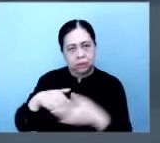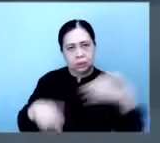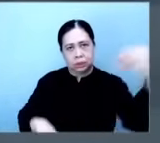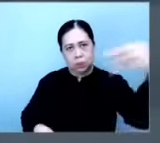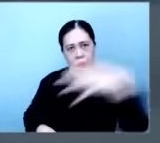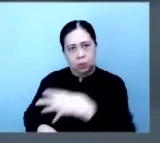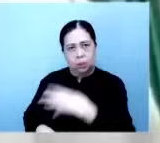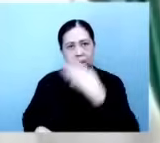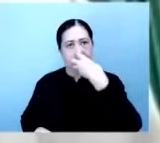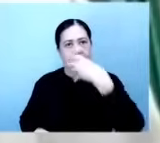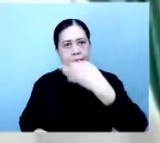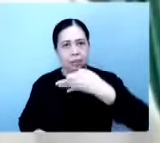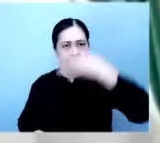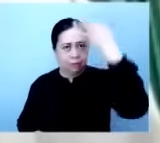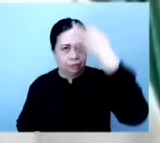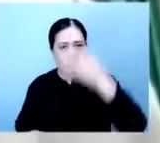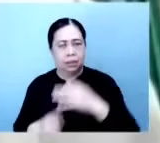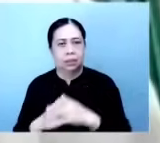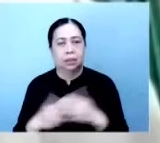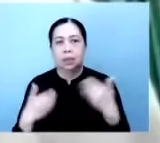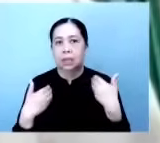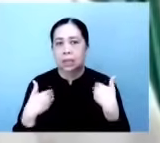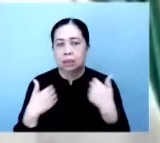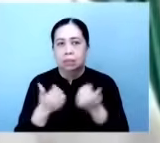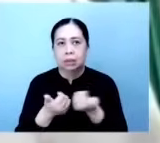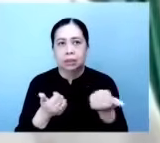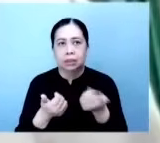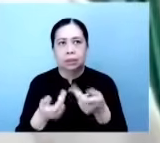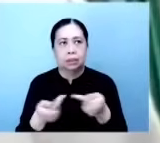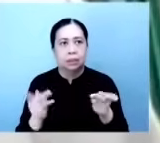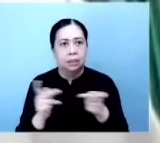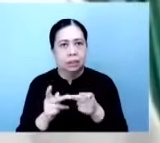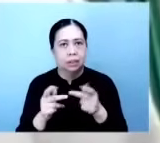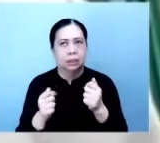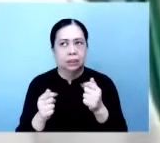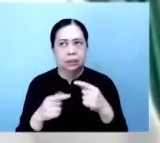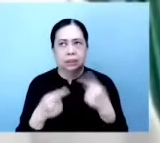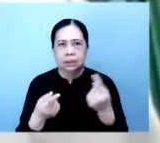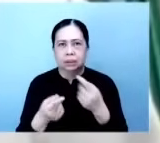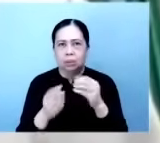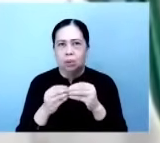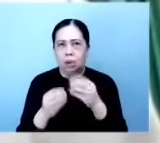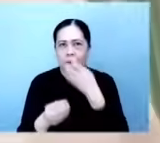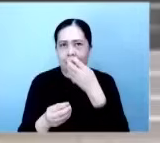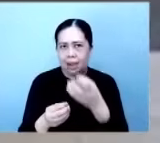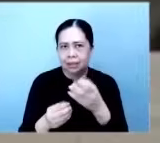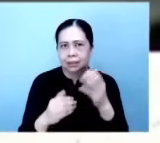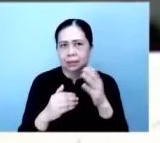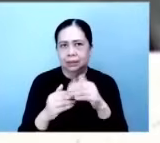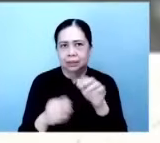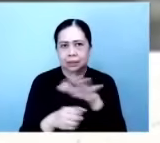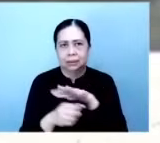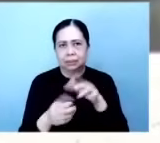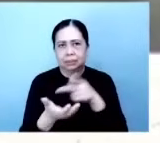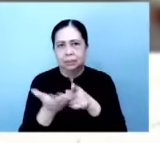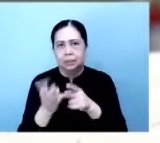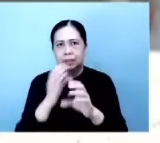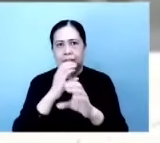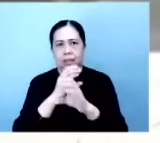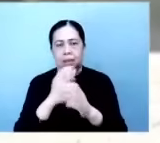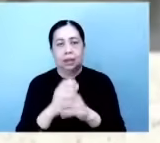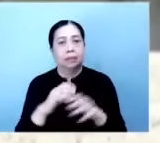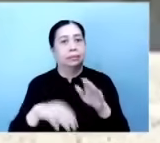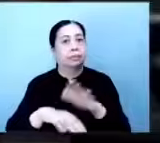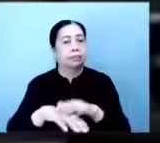front windshield. No? There are other areas which tend to be hotter than the rest of the car. May payo naman ng